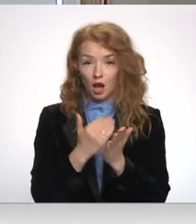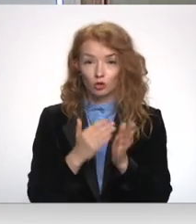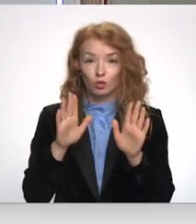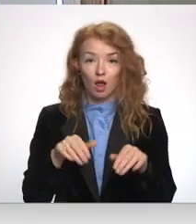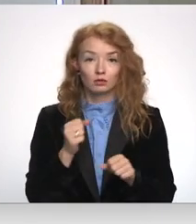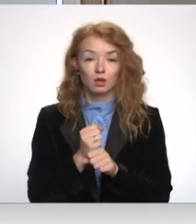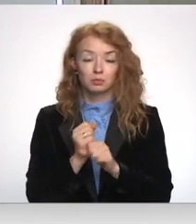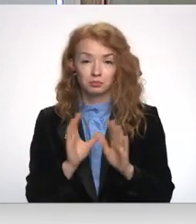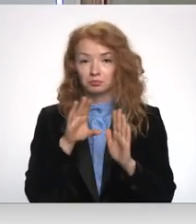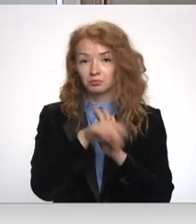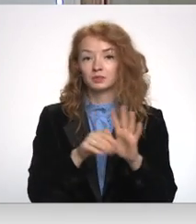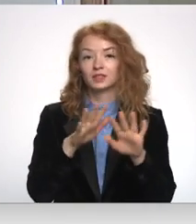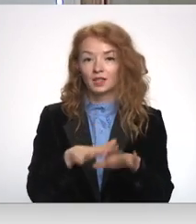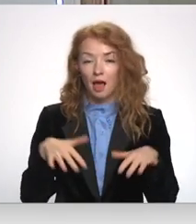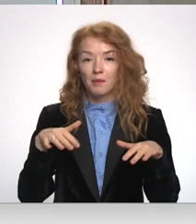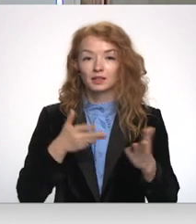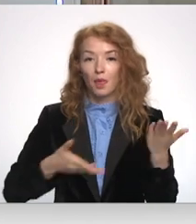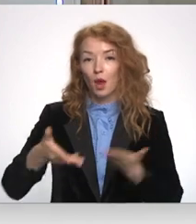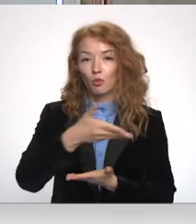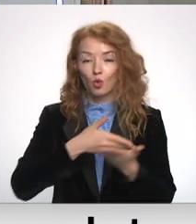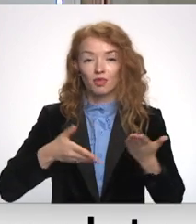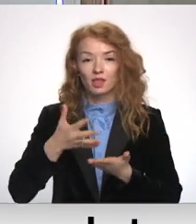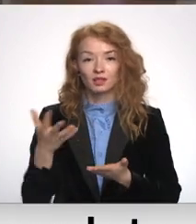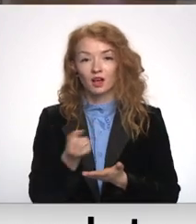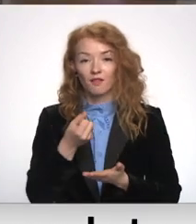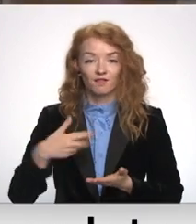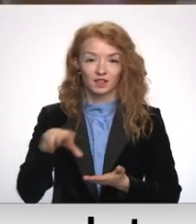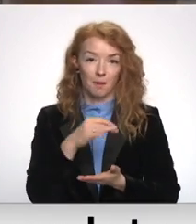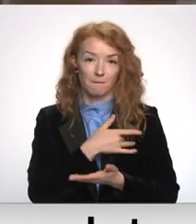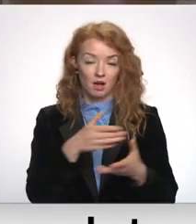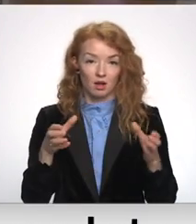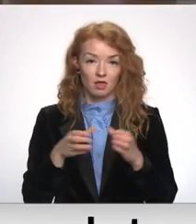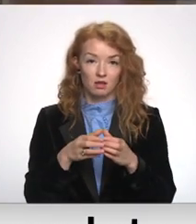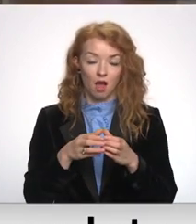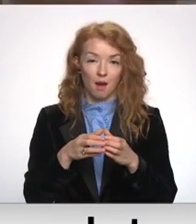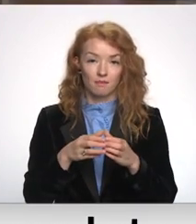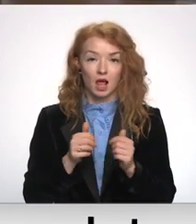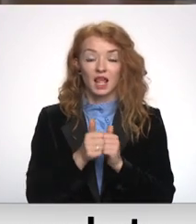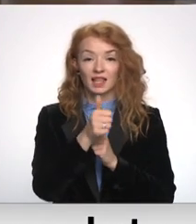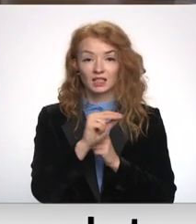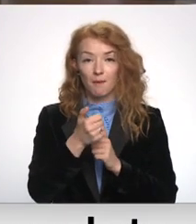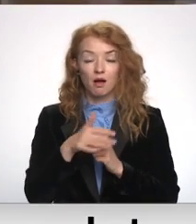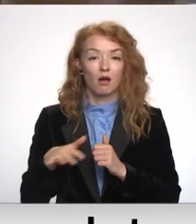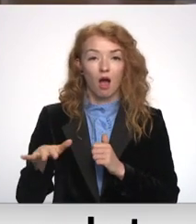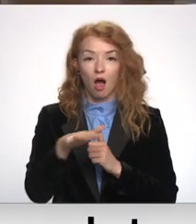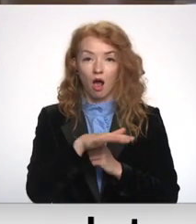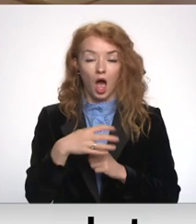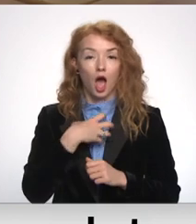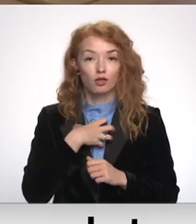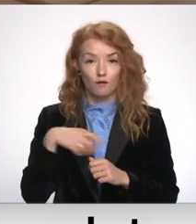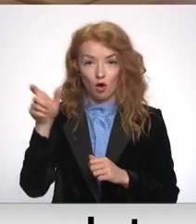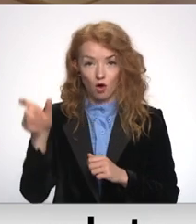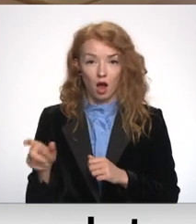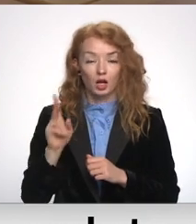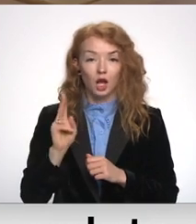Saeimā, sastrādāties ar visiem politiskiem spēkiem, kas tur atradīsies. Zemgales saraksta līderis ir advokāts Aleksandrs Kazačkovs, kurš